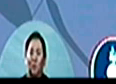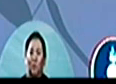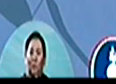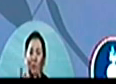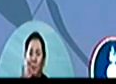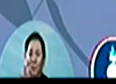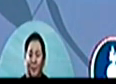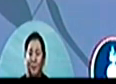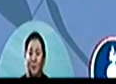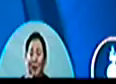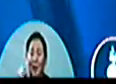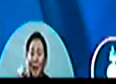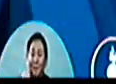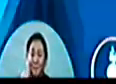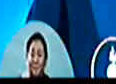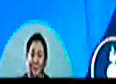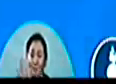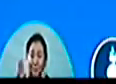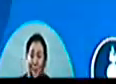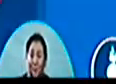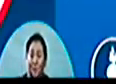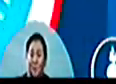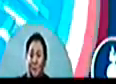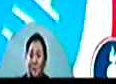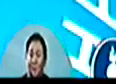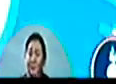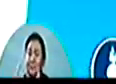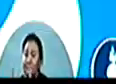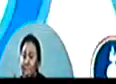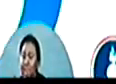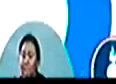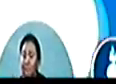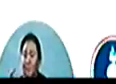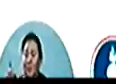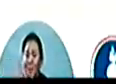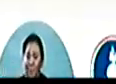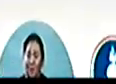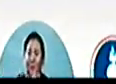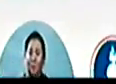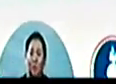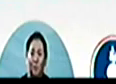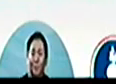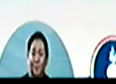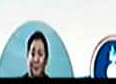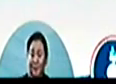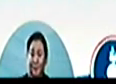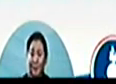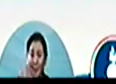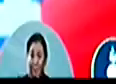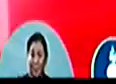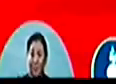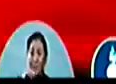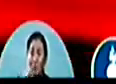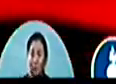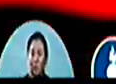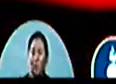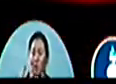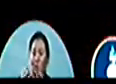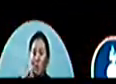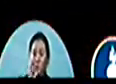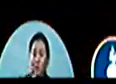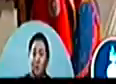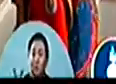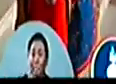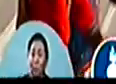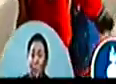дараалан тохиолдох болно. Ардчилсан нам үүнийг таслан зогсоож, иргэдийнхээ талд зогсож, иргэнийг хамгаалах бол. Иргэний хамгаалахын